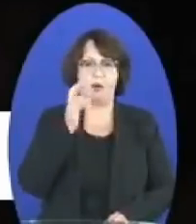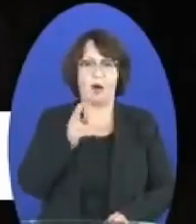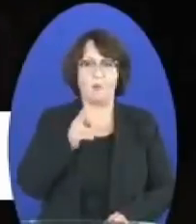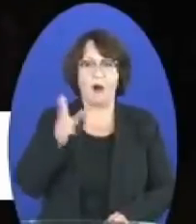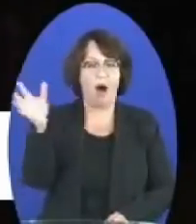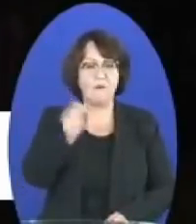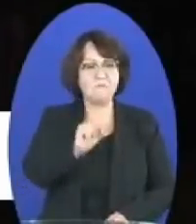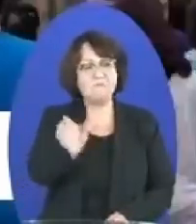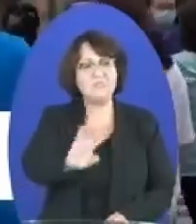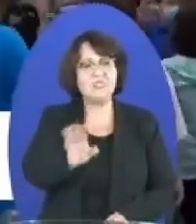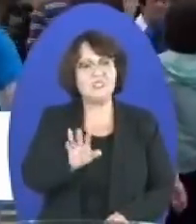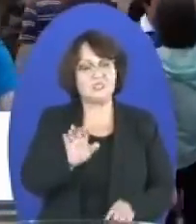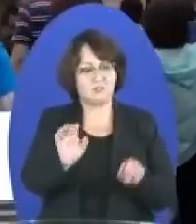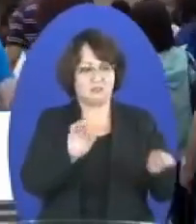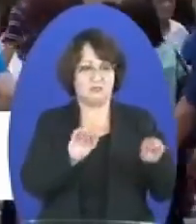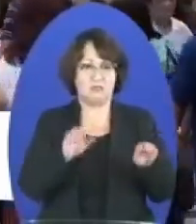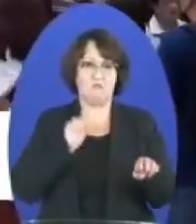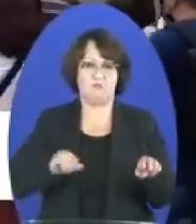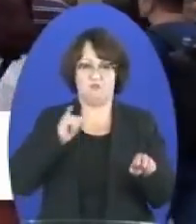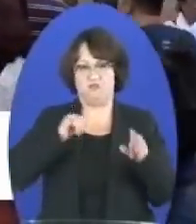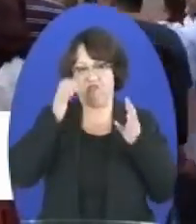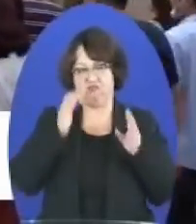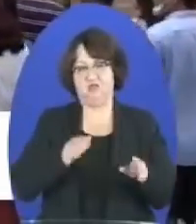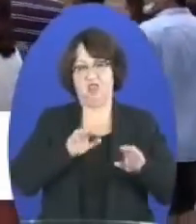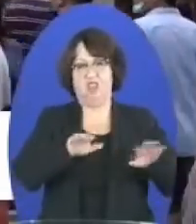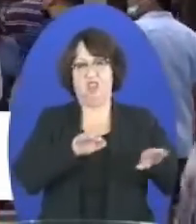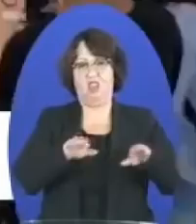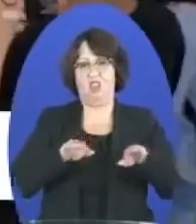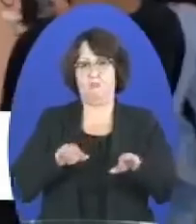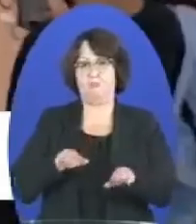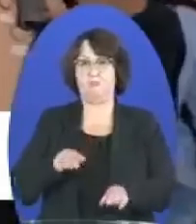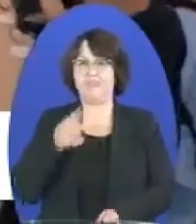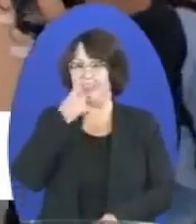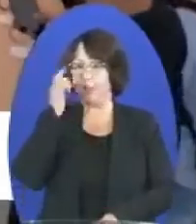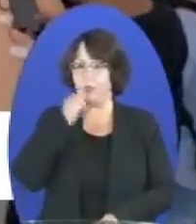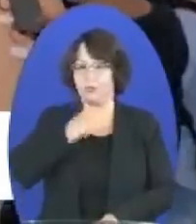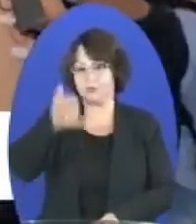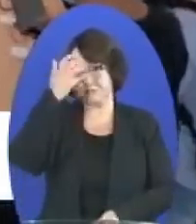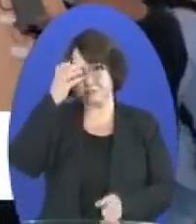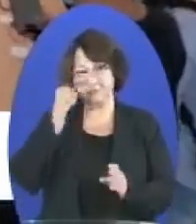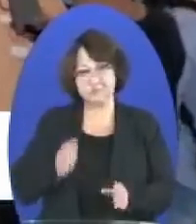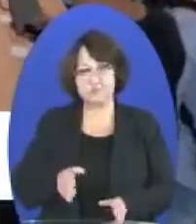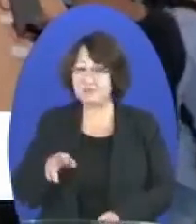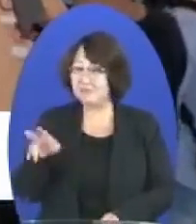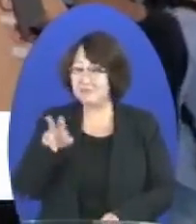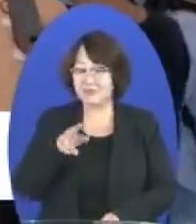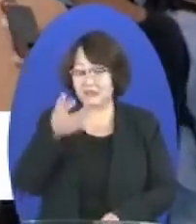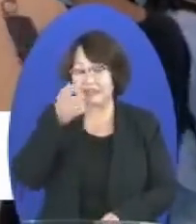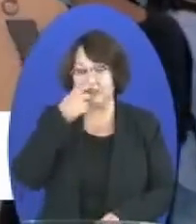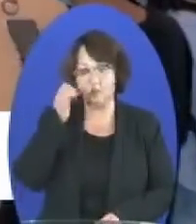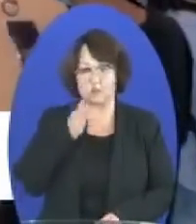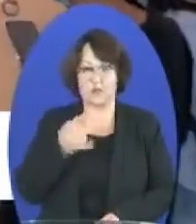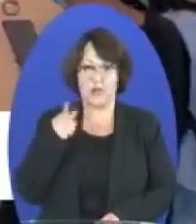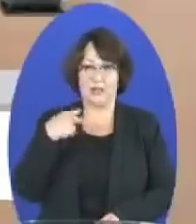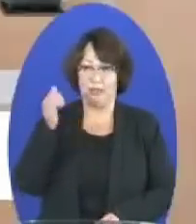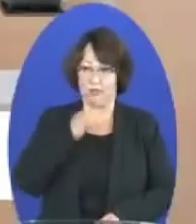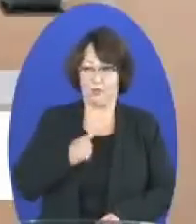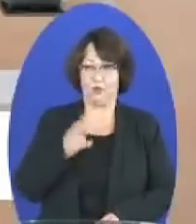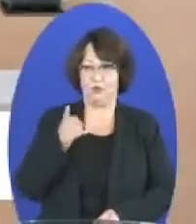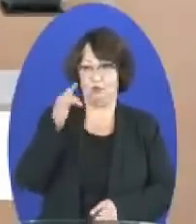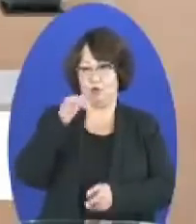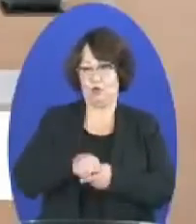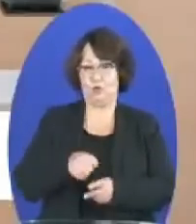бүтээгдэхүүн үйлчилгээг авахгүй байхыг уриалж байгаа юм а. Харин хятадын засгийн газар Британи шийдвэр хөрөнгө оруулалтанд сөргөөр нөлөөлнө гэдгийг анхааруулж